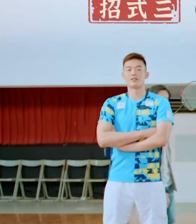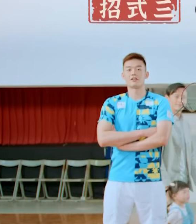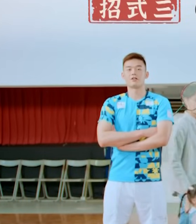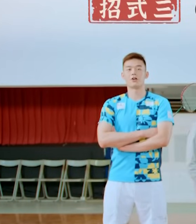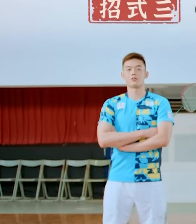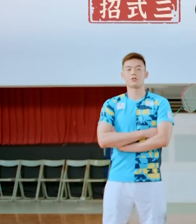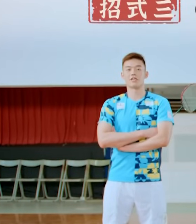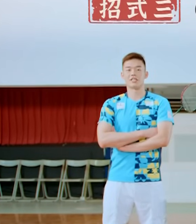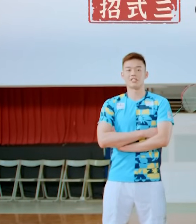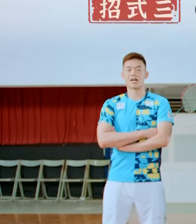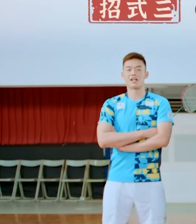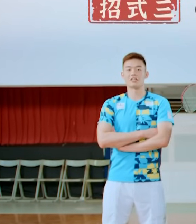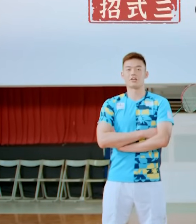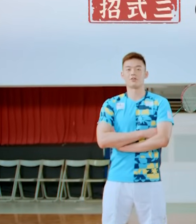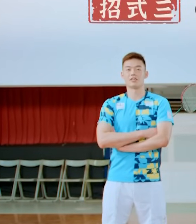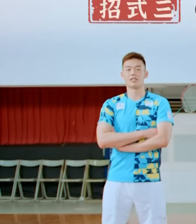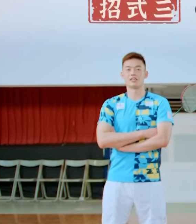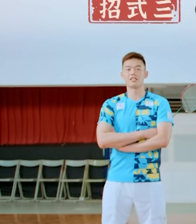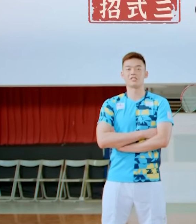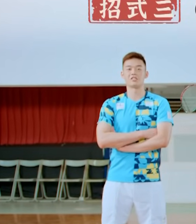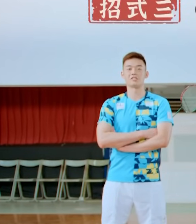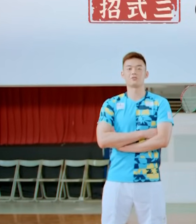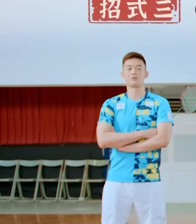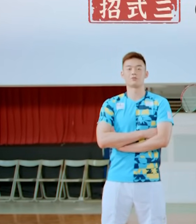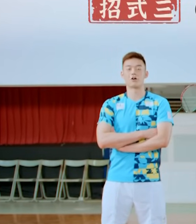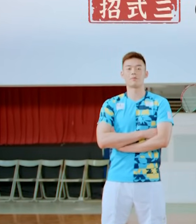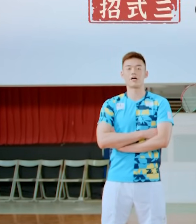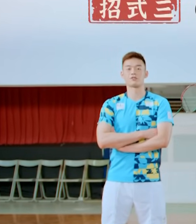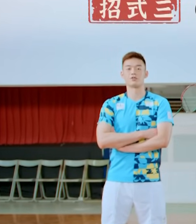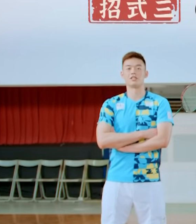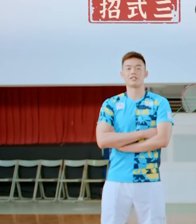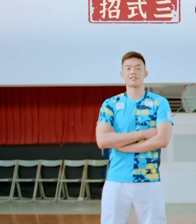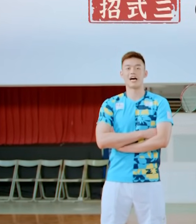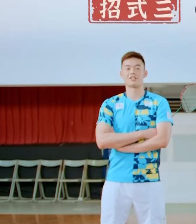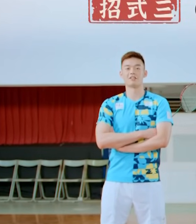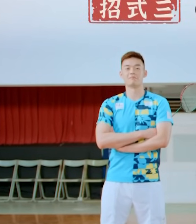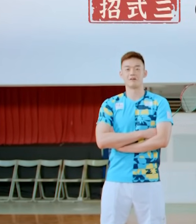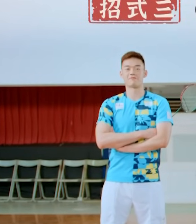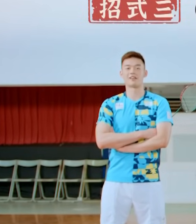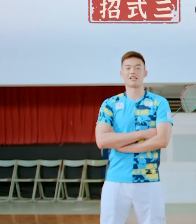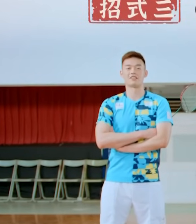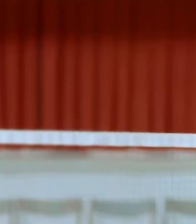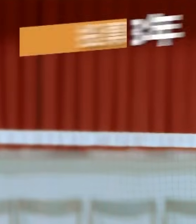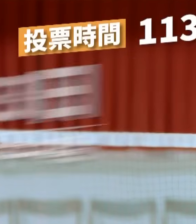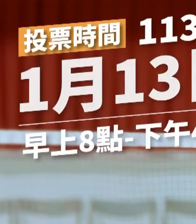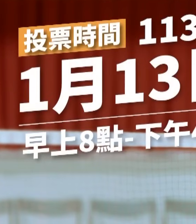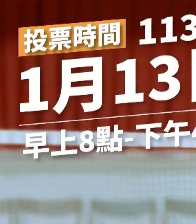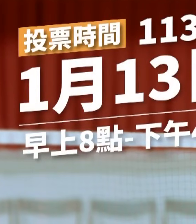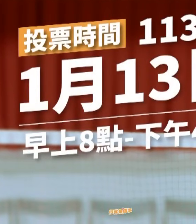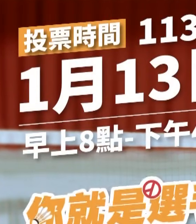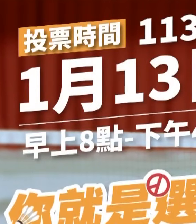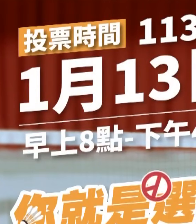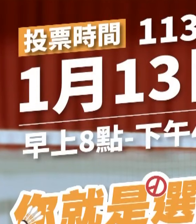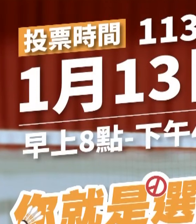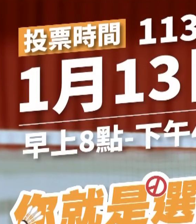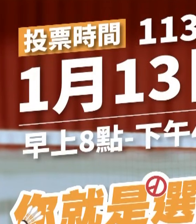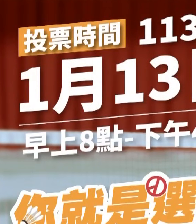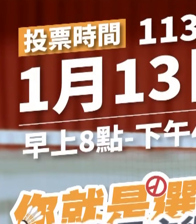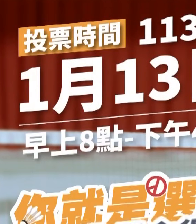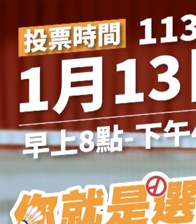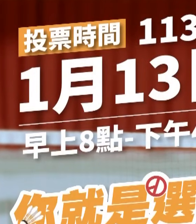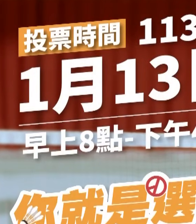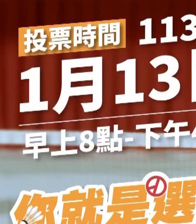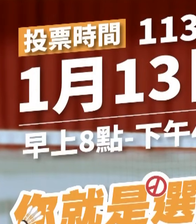式三，6岁以下儿童可一起进入投票所，大人免烦恼。1月13，你就是选